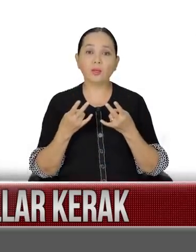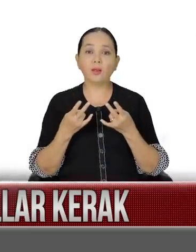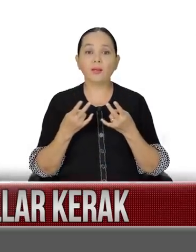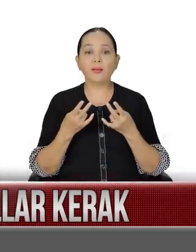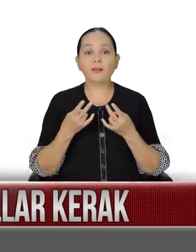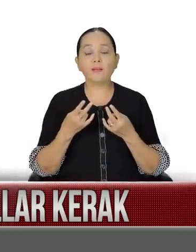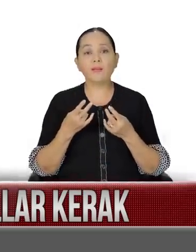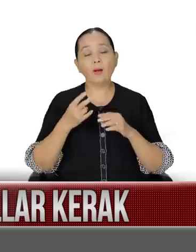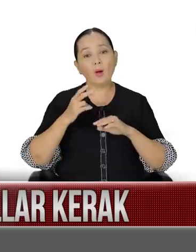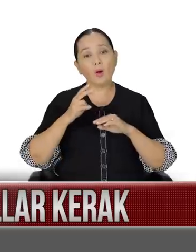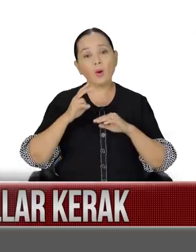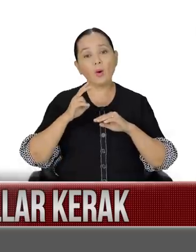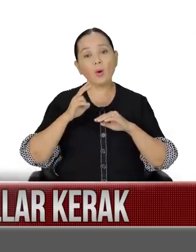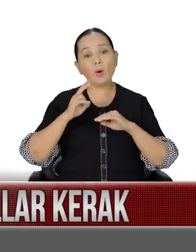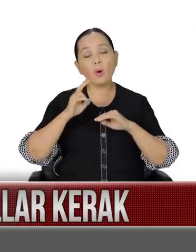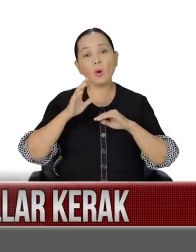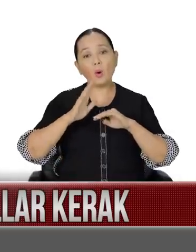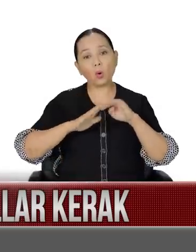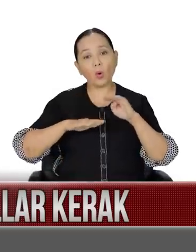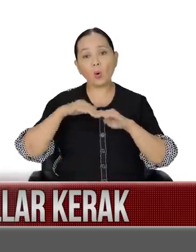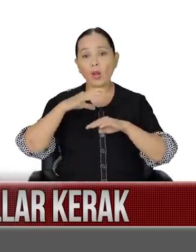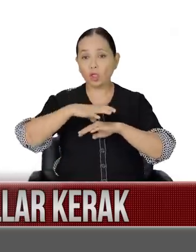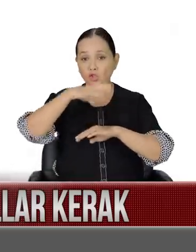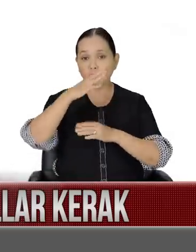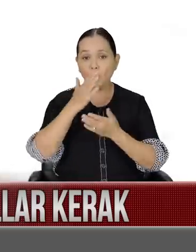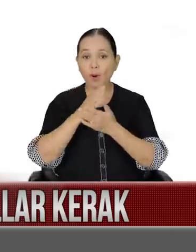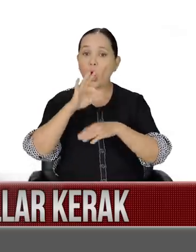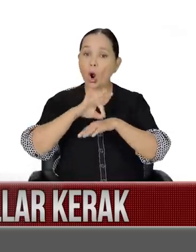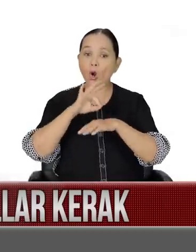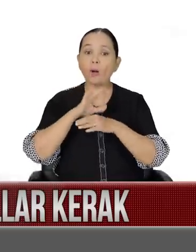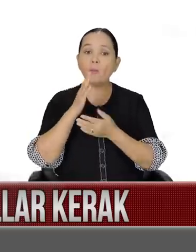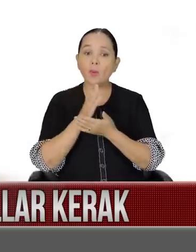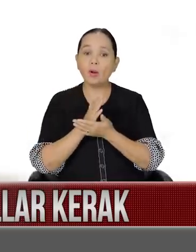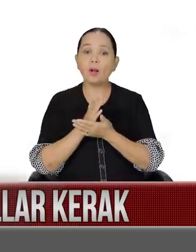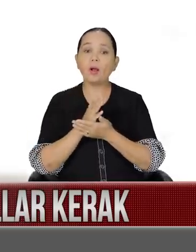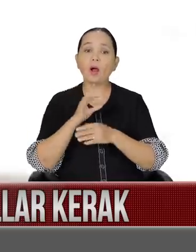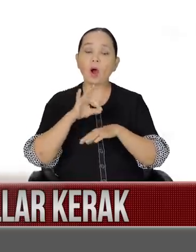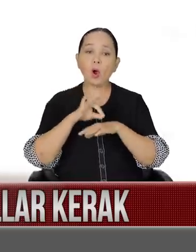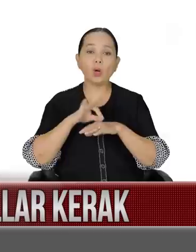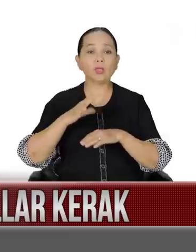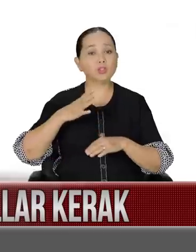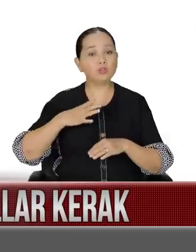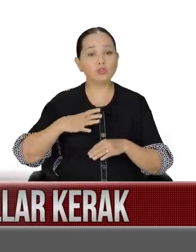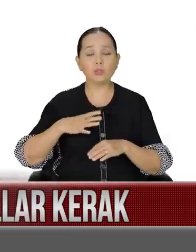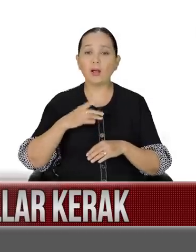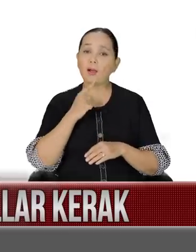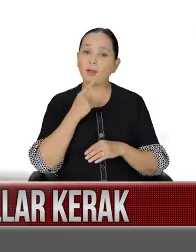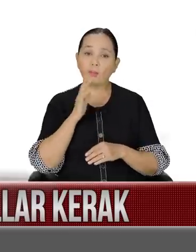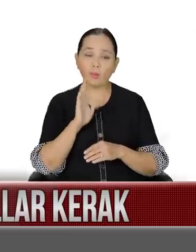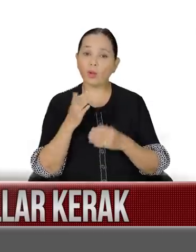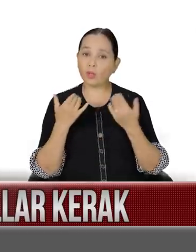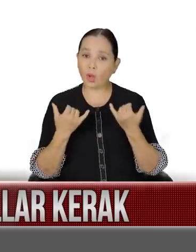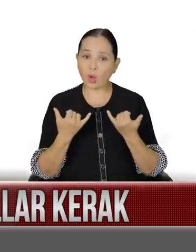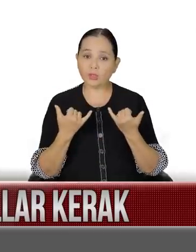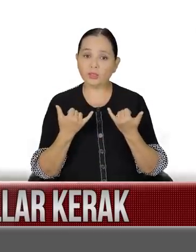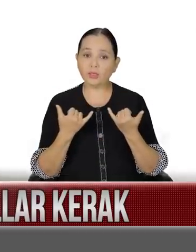Ana. Kolum hali işleri var, aralıkları var. Aralıkları geçi daşım kıyım bu